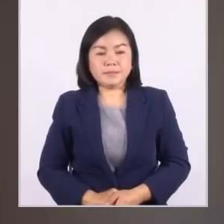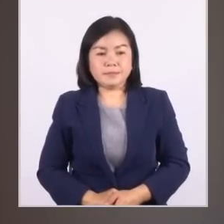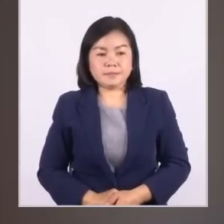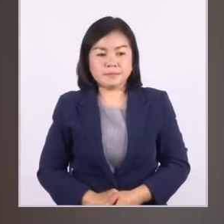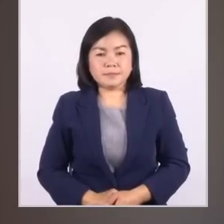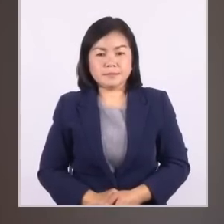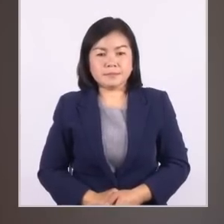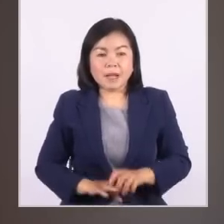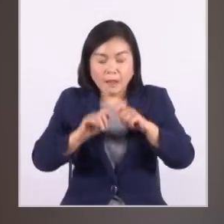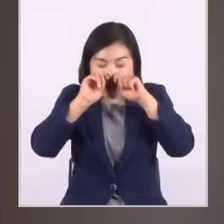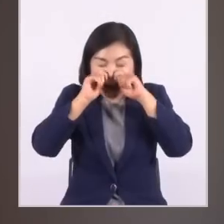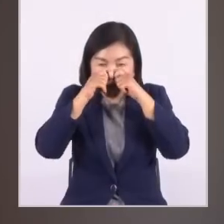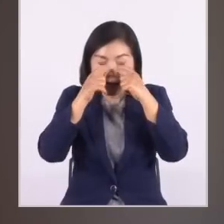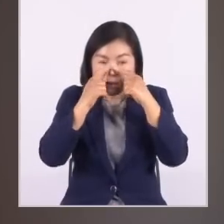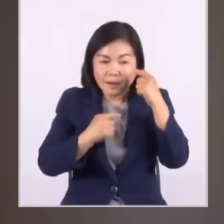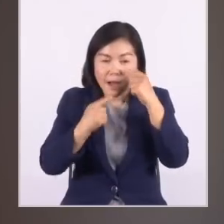มันทึ่งสิ